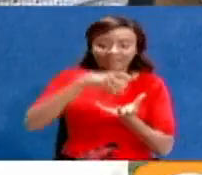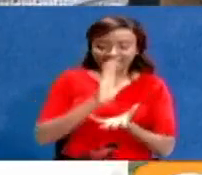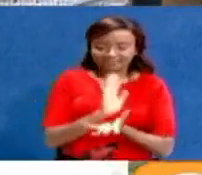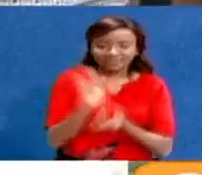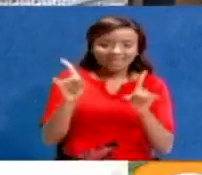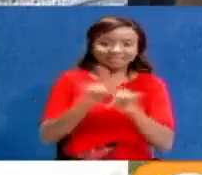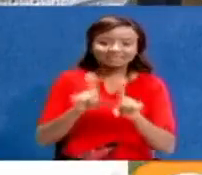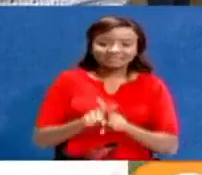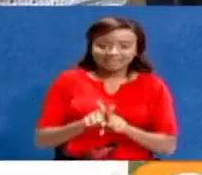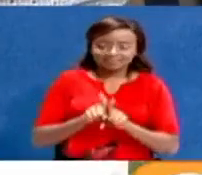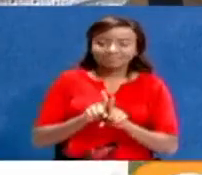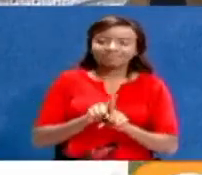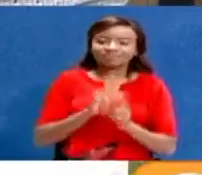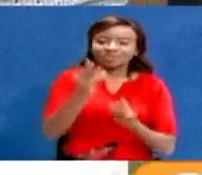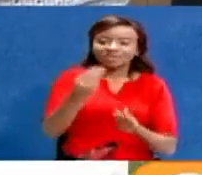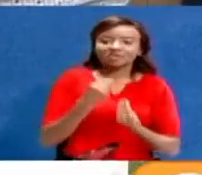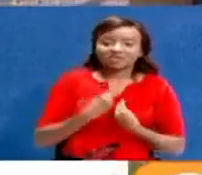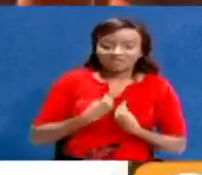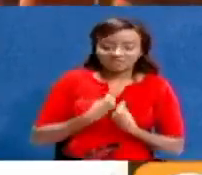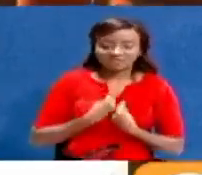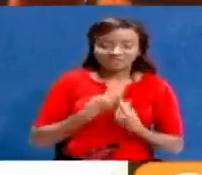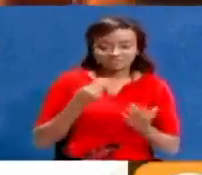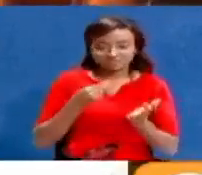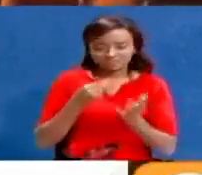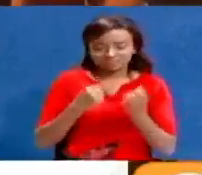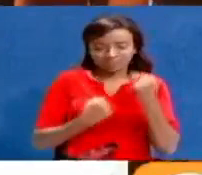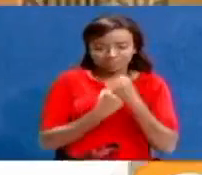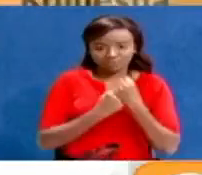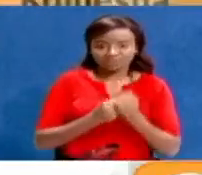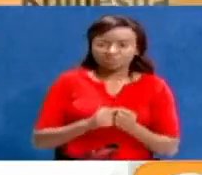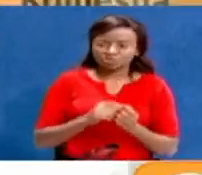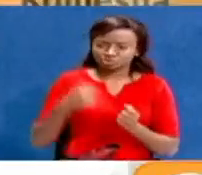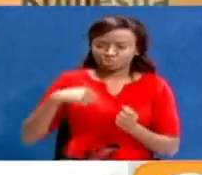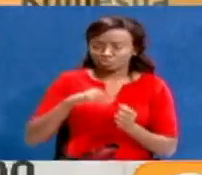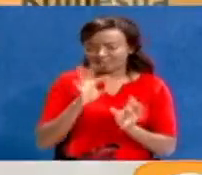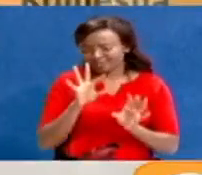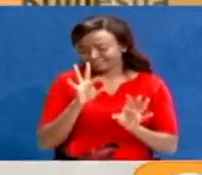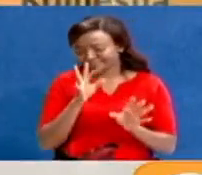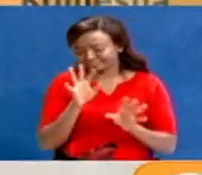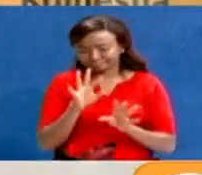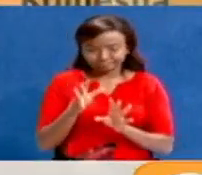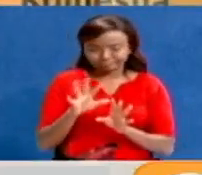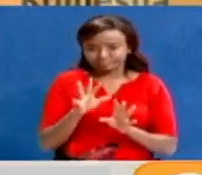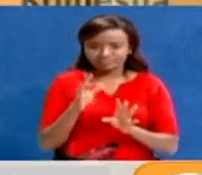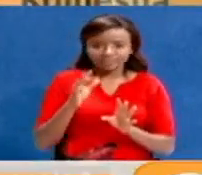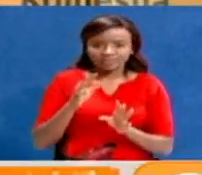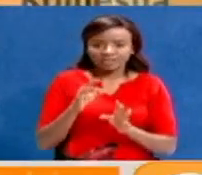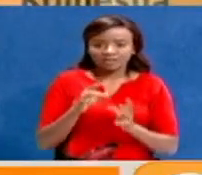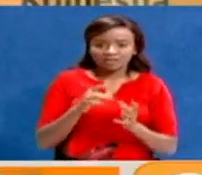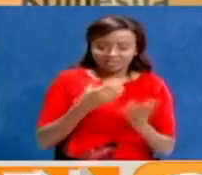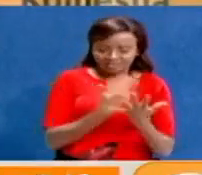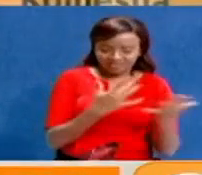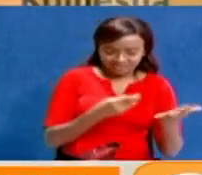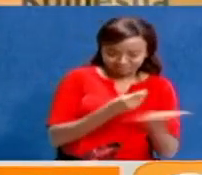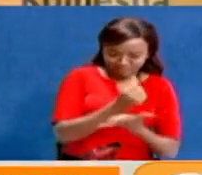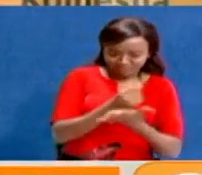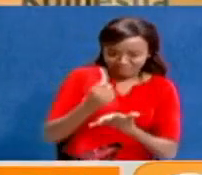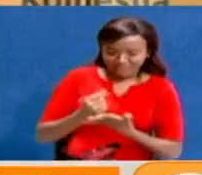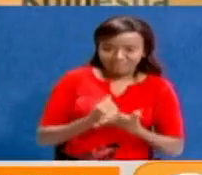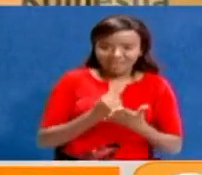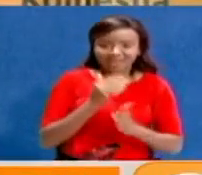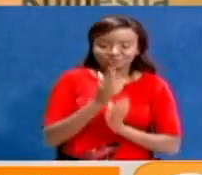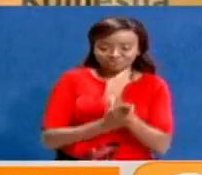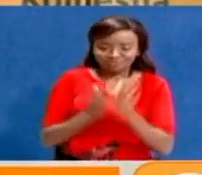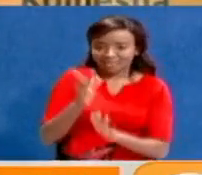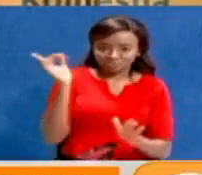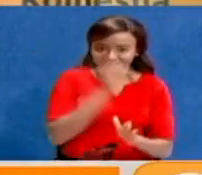wa jamii ya Kikuyu pia waliwasilisha msaada wao. Our estimation is that what we've bought or what we're in the process of